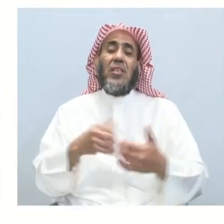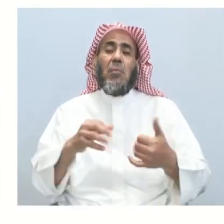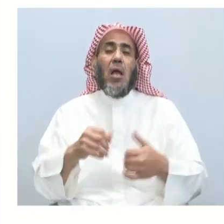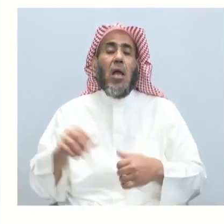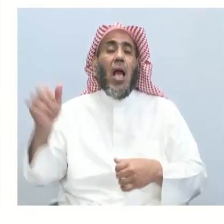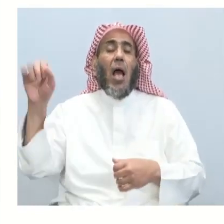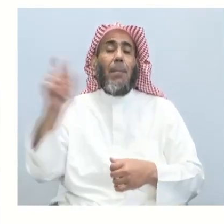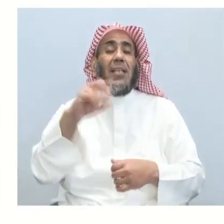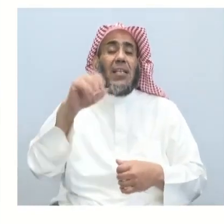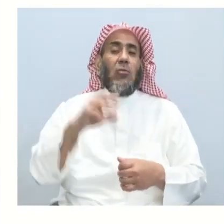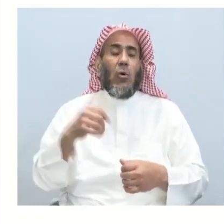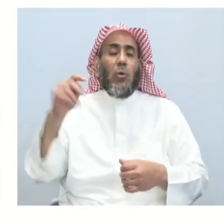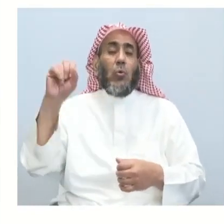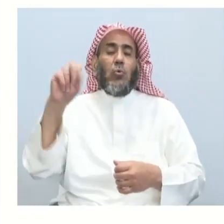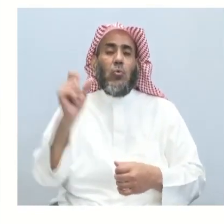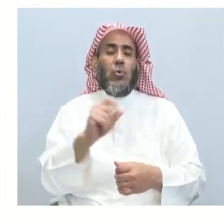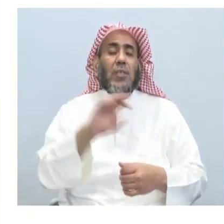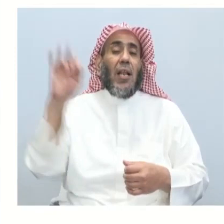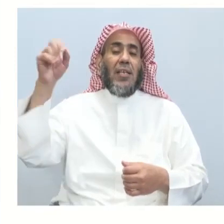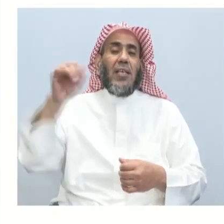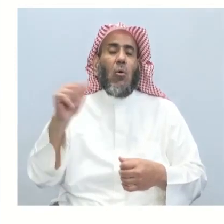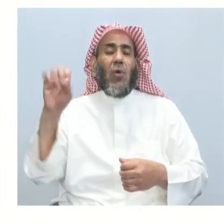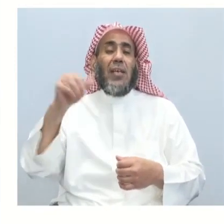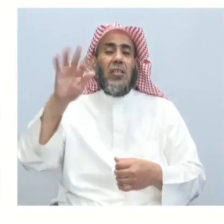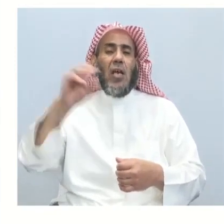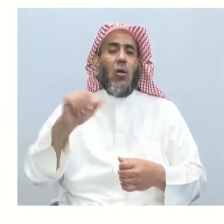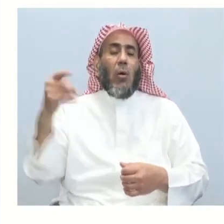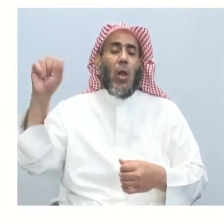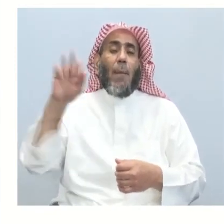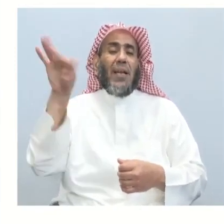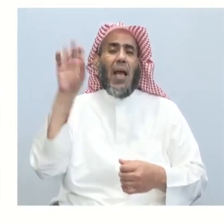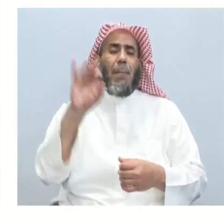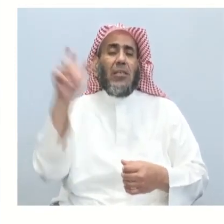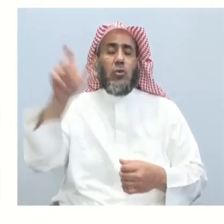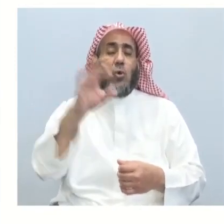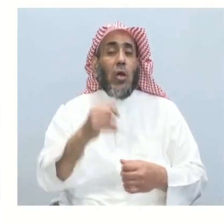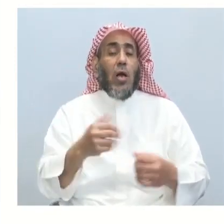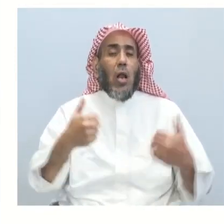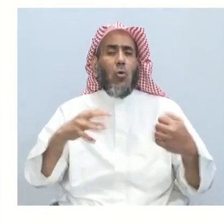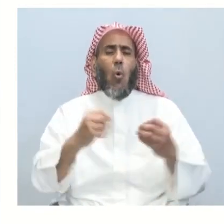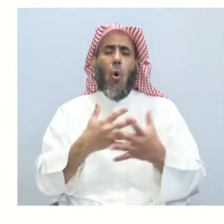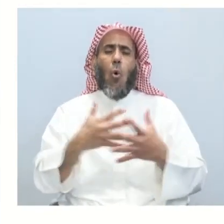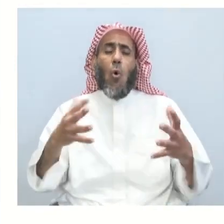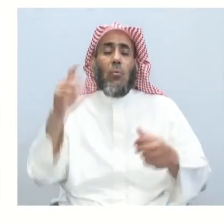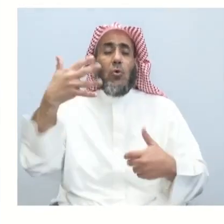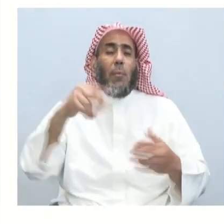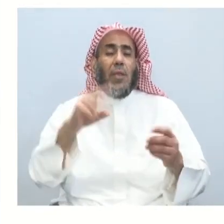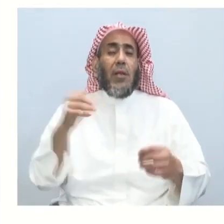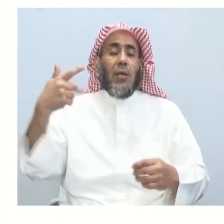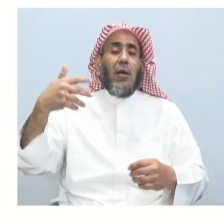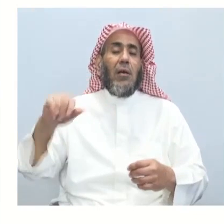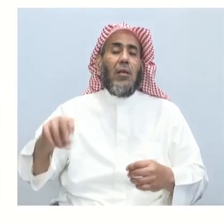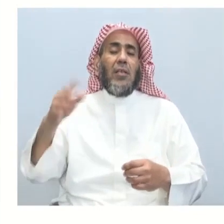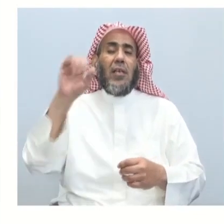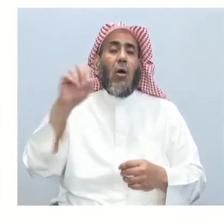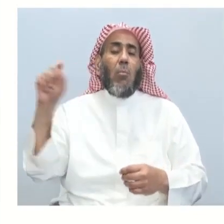احمد الغزاوي وعبد القدوس الانصاري وفؤاد شاكر وعبد الله بن خميس ومن الشعراء الذين كان الغزل معظم شعرهم غاد الصحراء